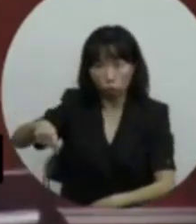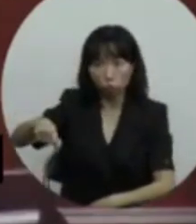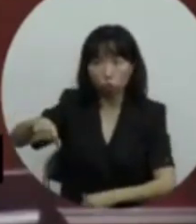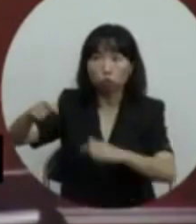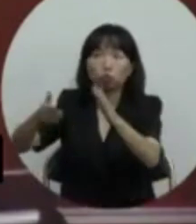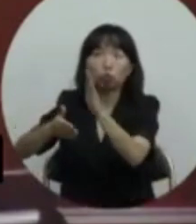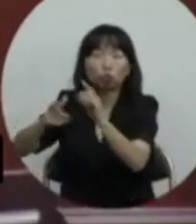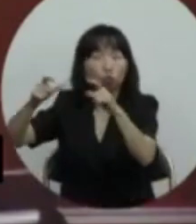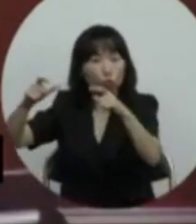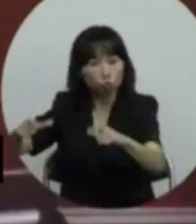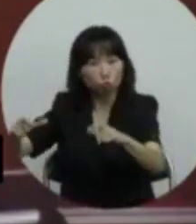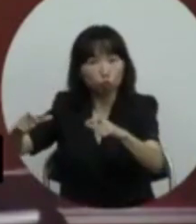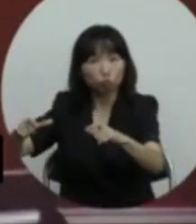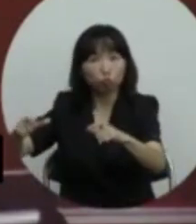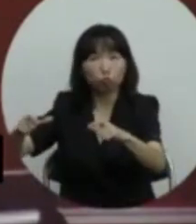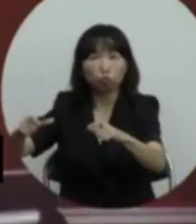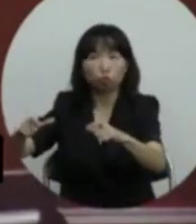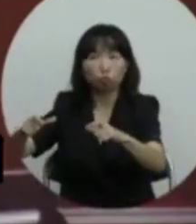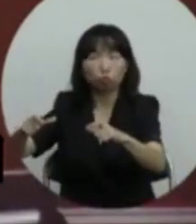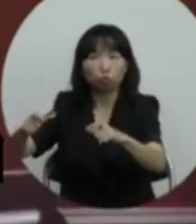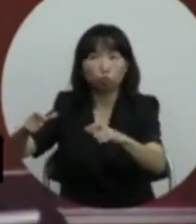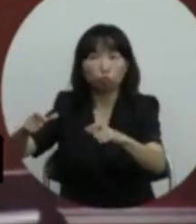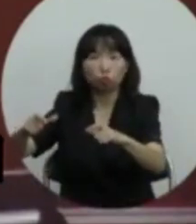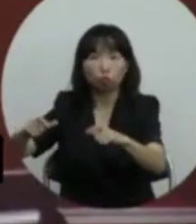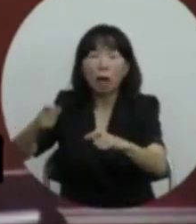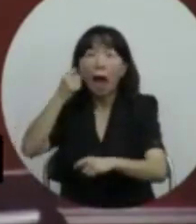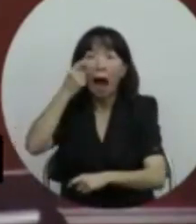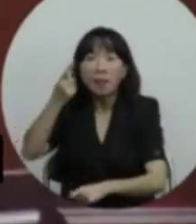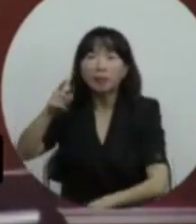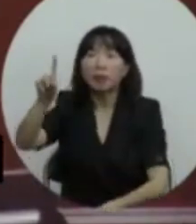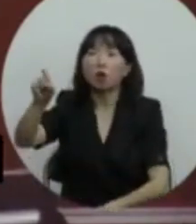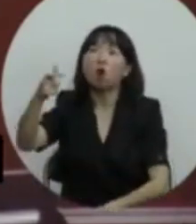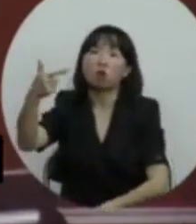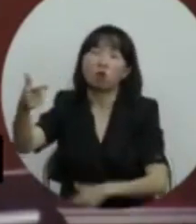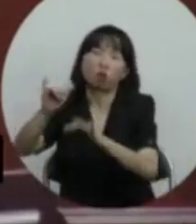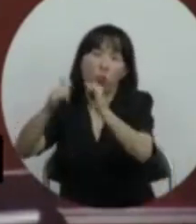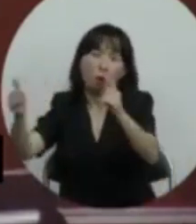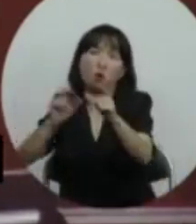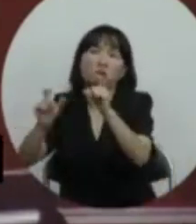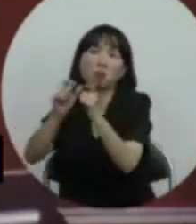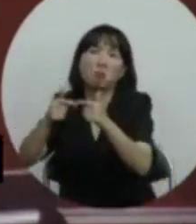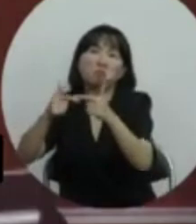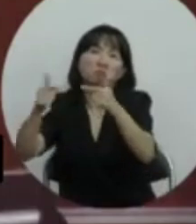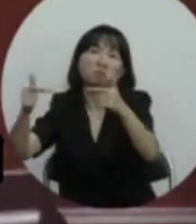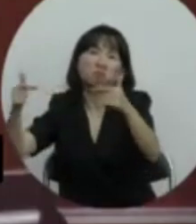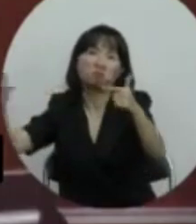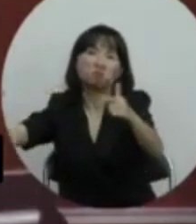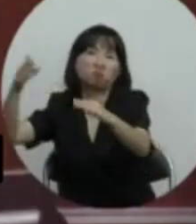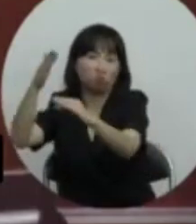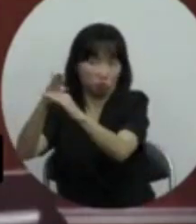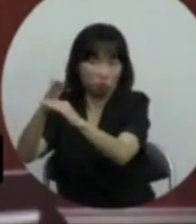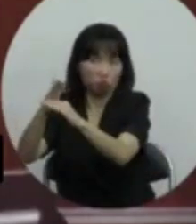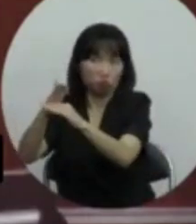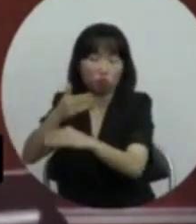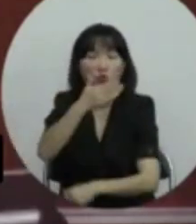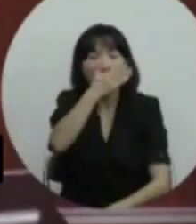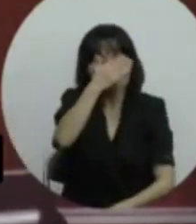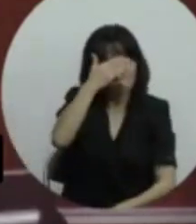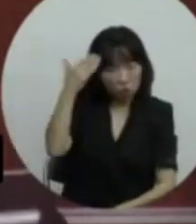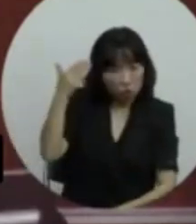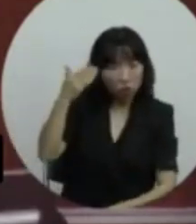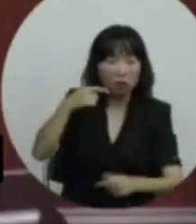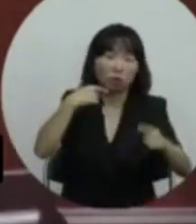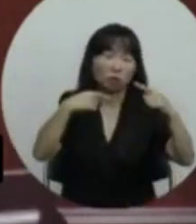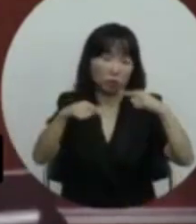비해서 완주군은 전월에 비해서 한 달에 16명이 증가했습니다. 청년 정책은